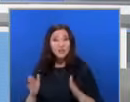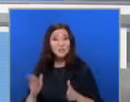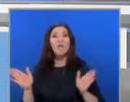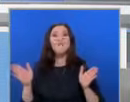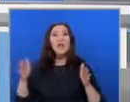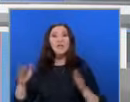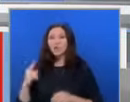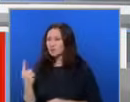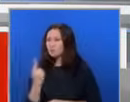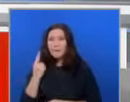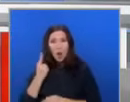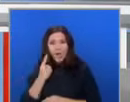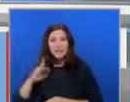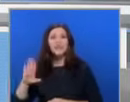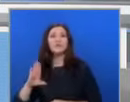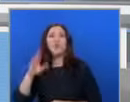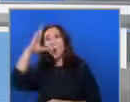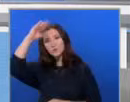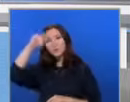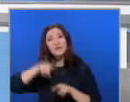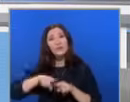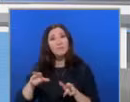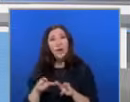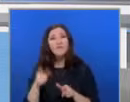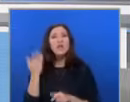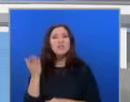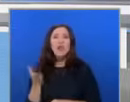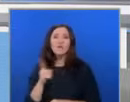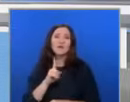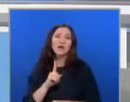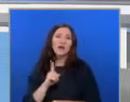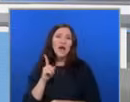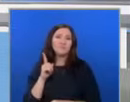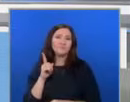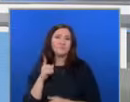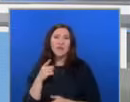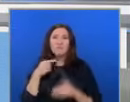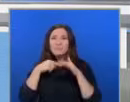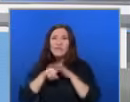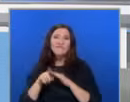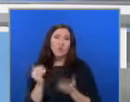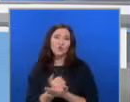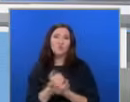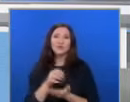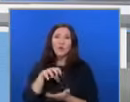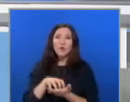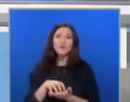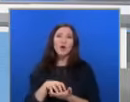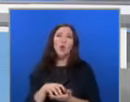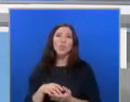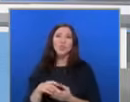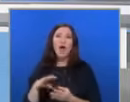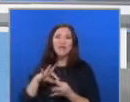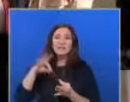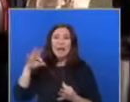е само единствено господин Ивелин Михайлов и неговата псевдоекономическа групировка от сламени и зависими хора, пише още